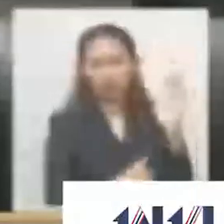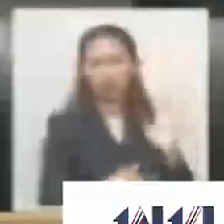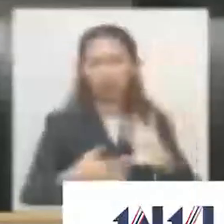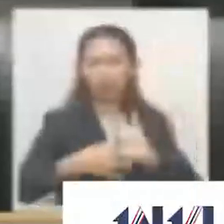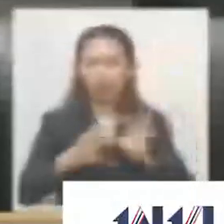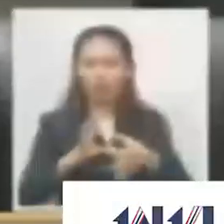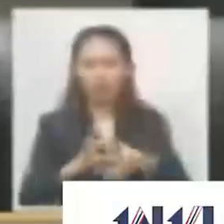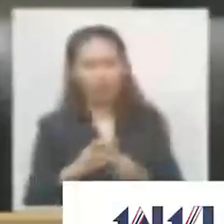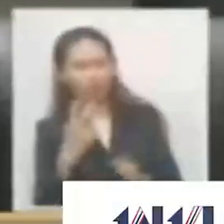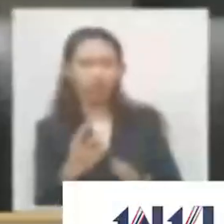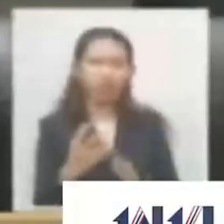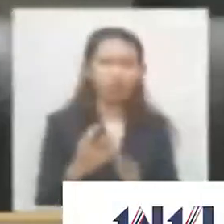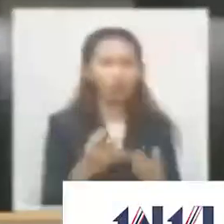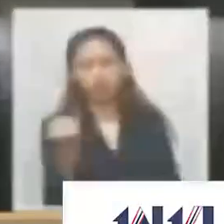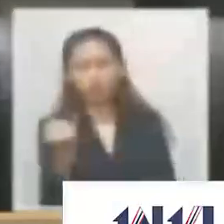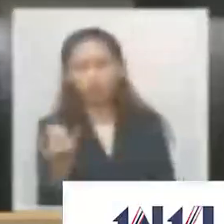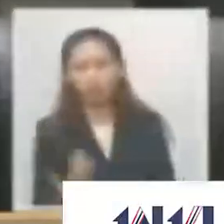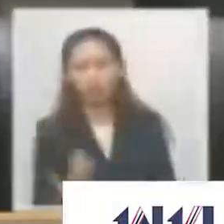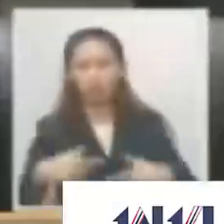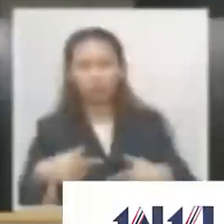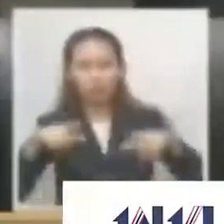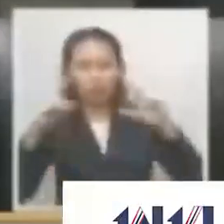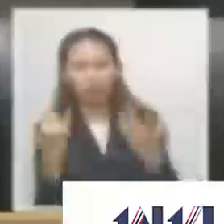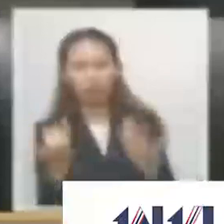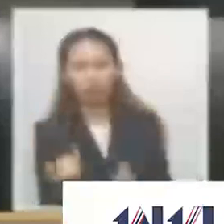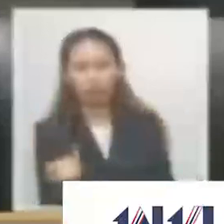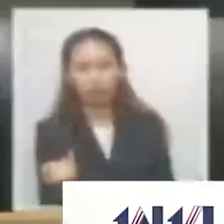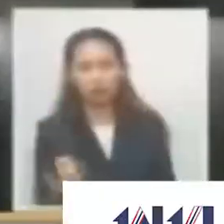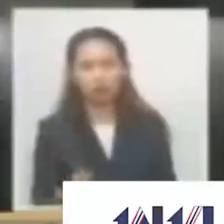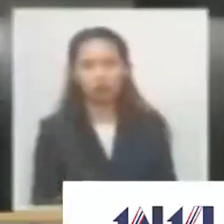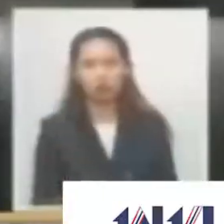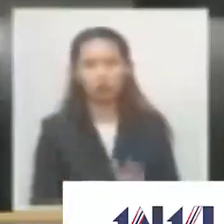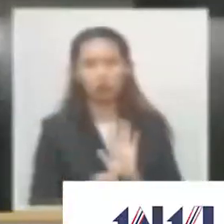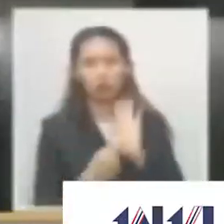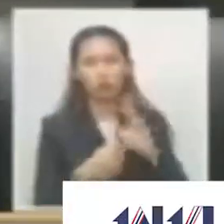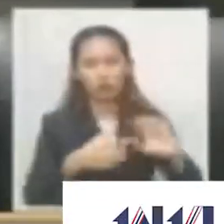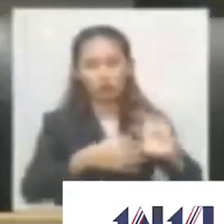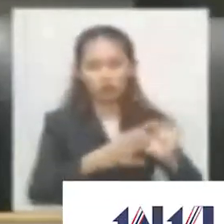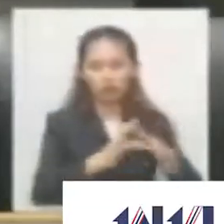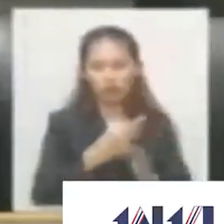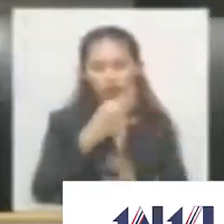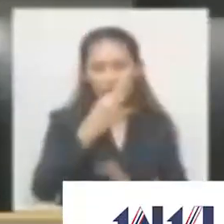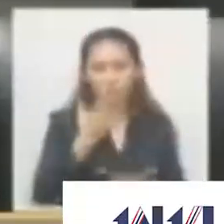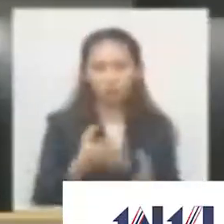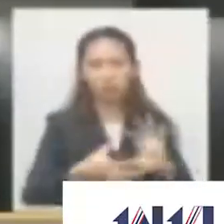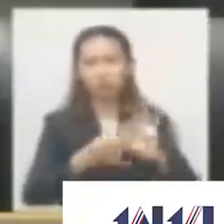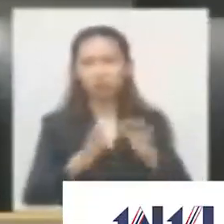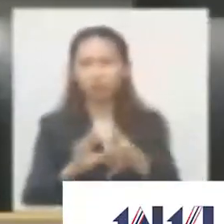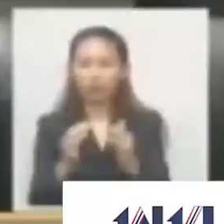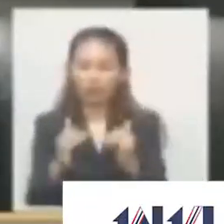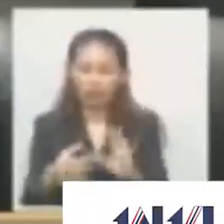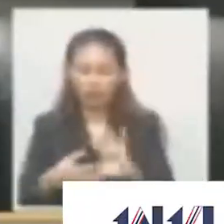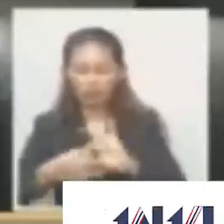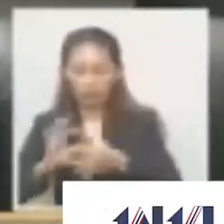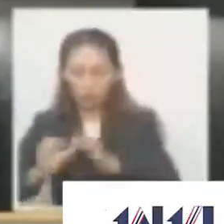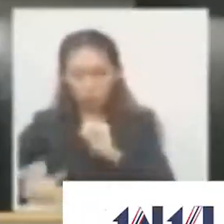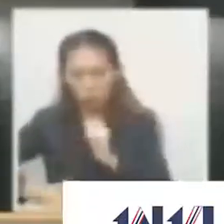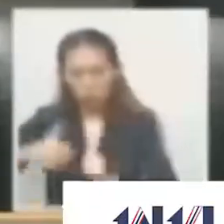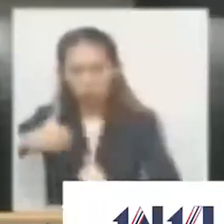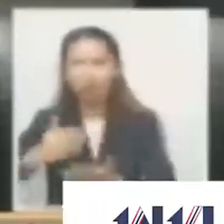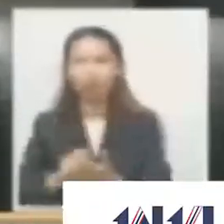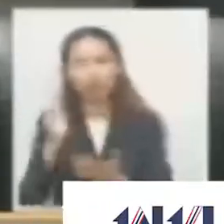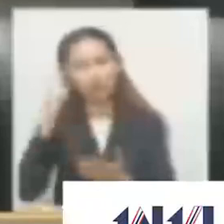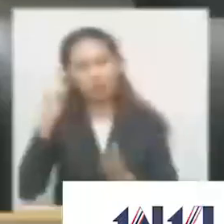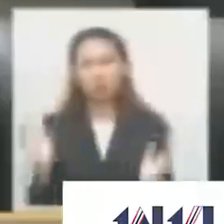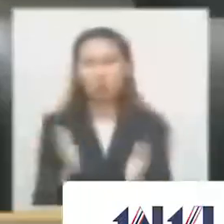ของกีฬาอาชีพครับก็อยากให้ท่านช่วยสนใจหน่อยครับจะเอาสมัครเล่นจะเอาเป็นเลิศเอาอาชีพช่วยดันหน่อยครับเพราะกีฬา